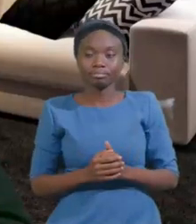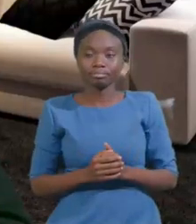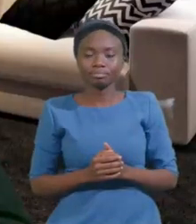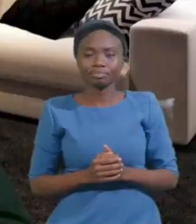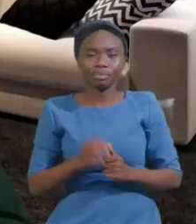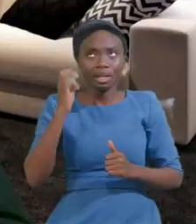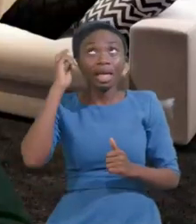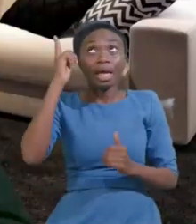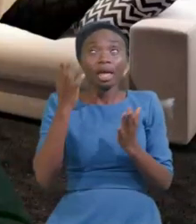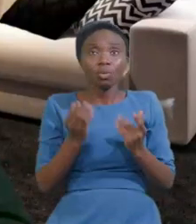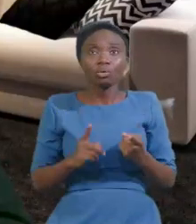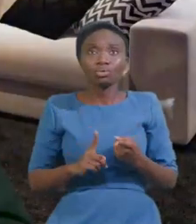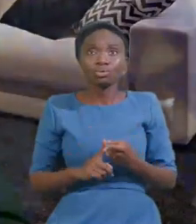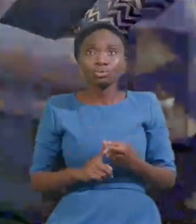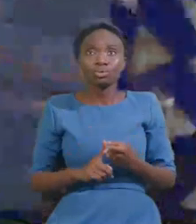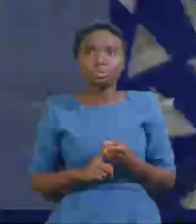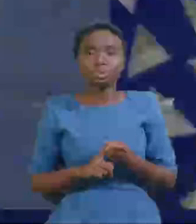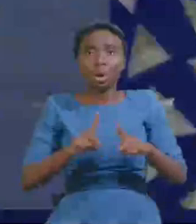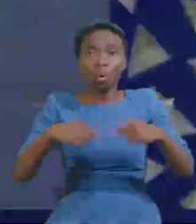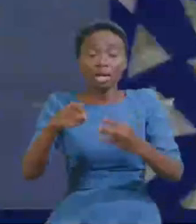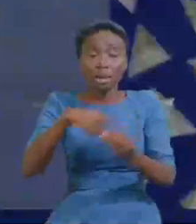Le guérisseur vient.